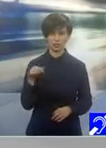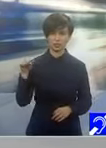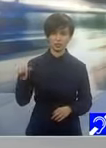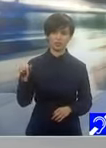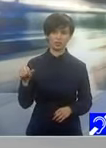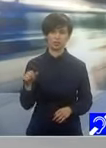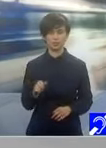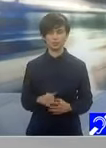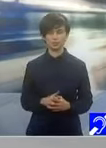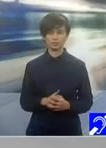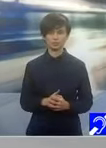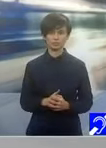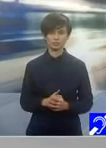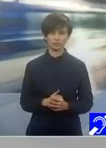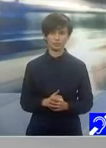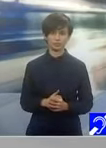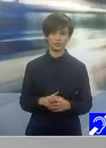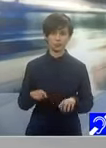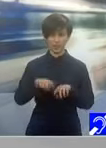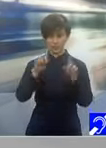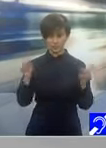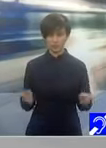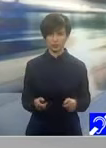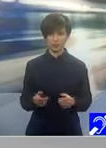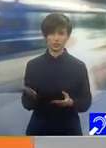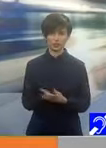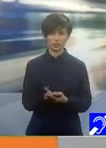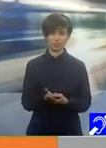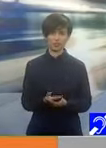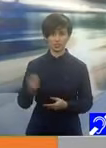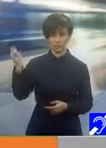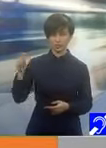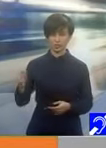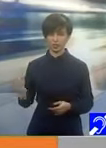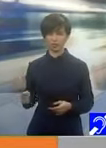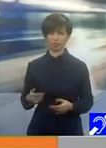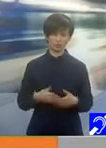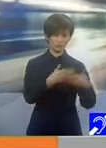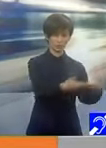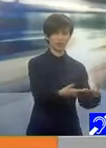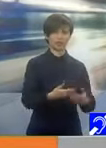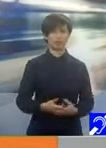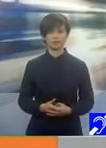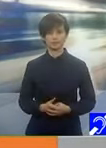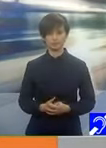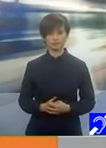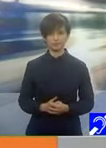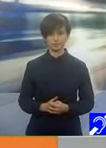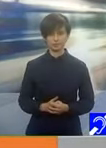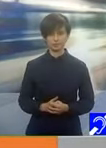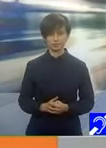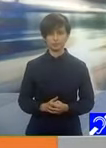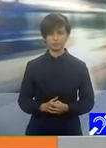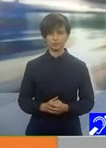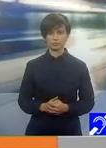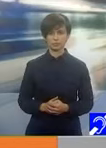deci proiectul tehnic, toată documentația și proiectul aproape gata, o puneam la dispoziție. Doar